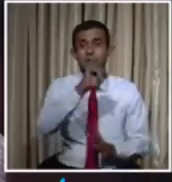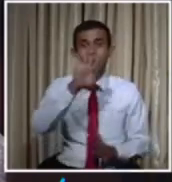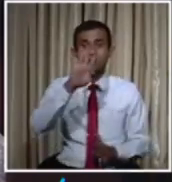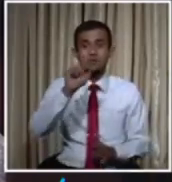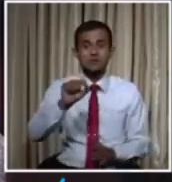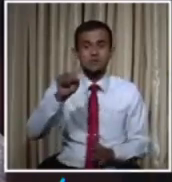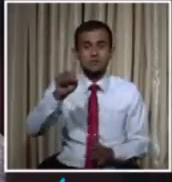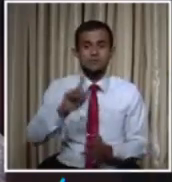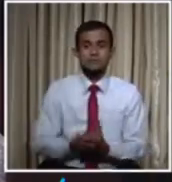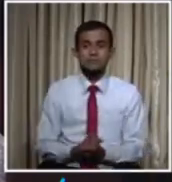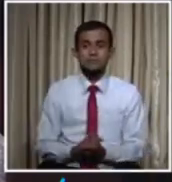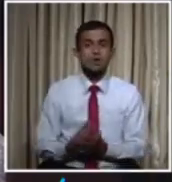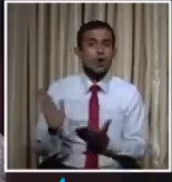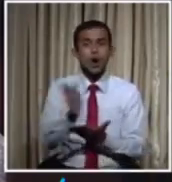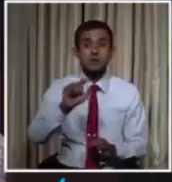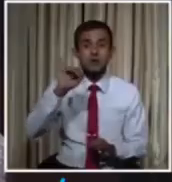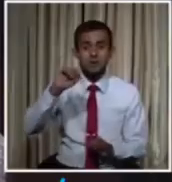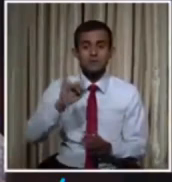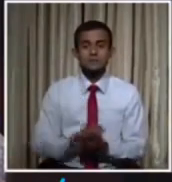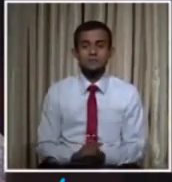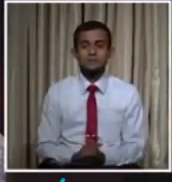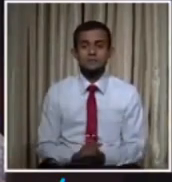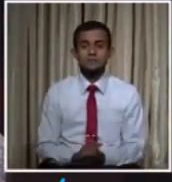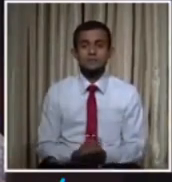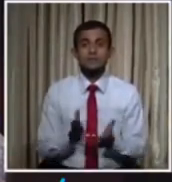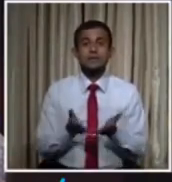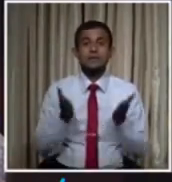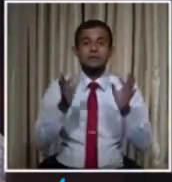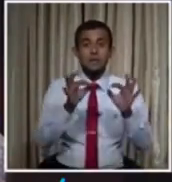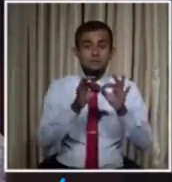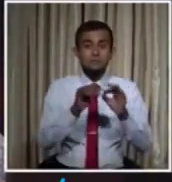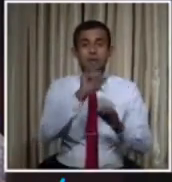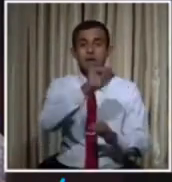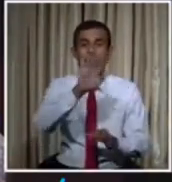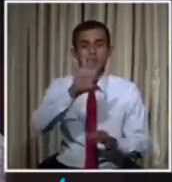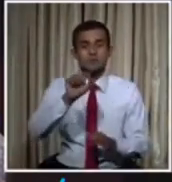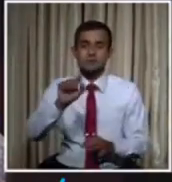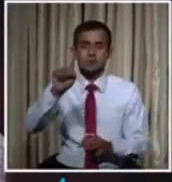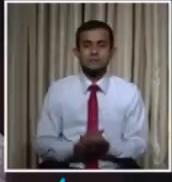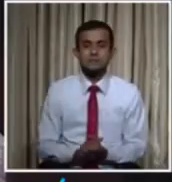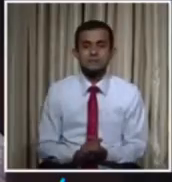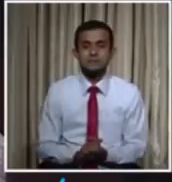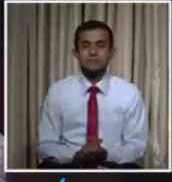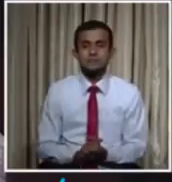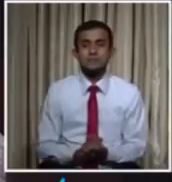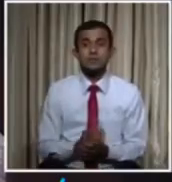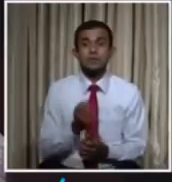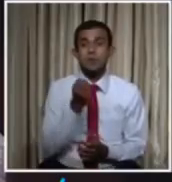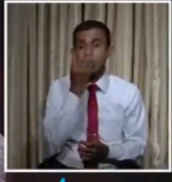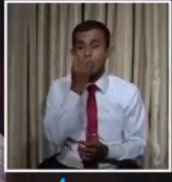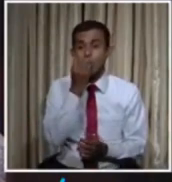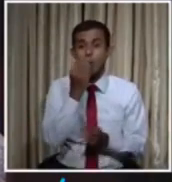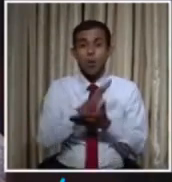64.1ක්. මේ ඔක්කොම ඇමරිකානු ඩොලර්. සමා වෙන්න ඉන්දියාව බිලියන 64.1ක්. මිලියන නෙවෙයි. හොංකොං